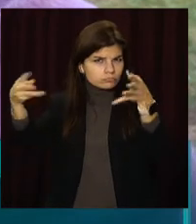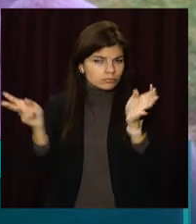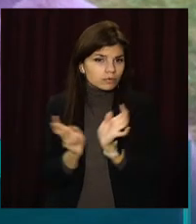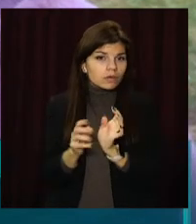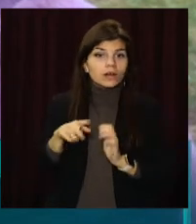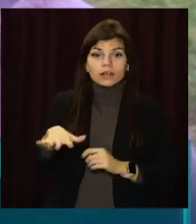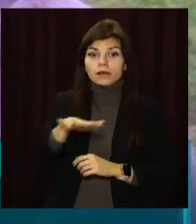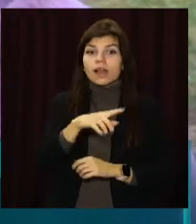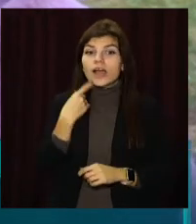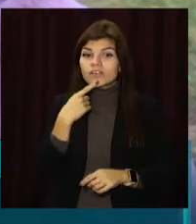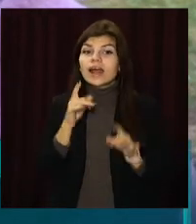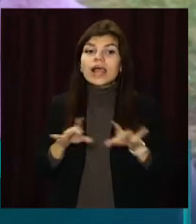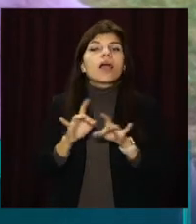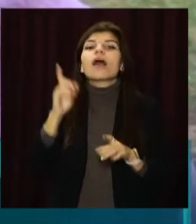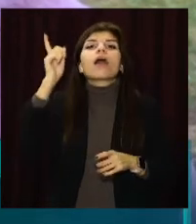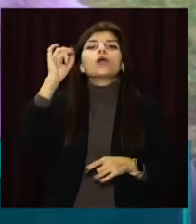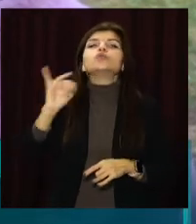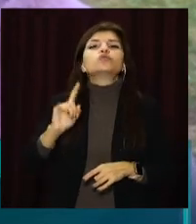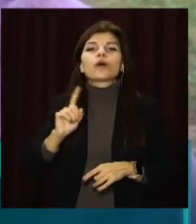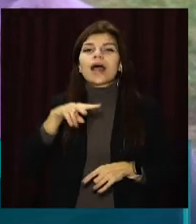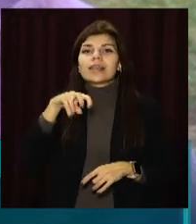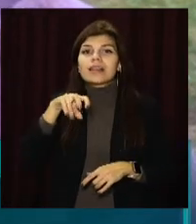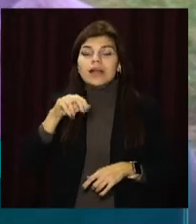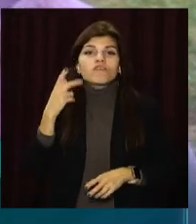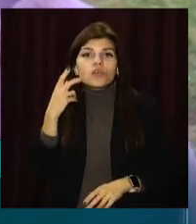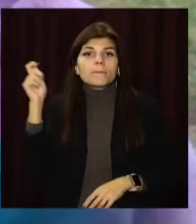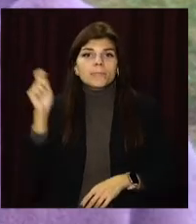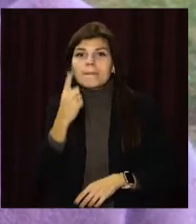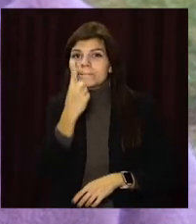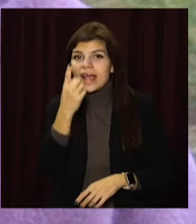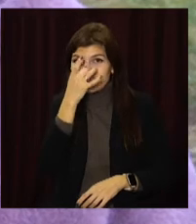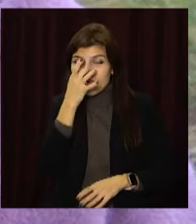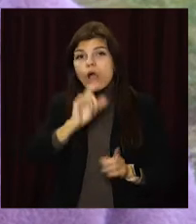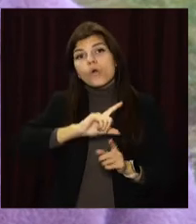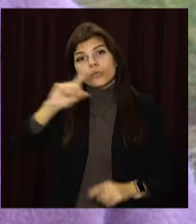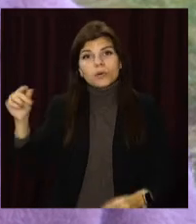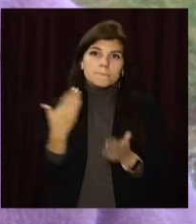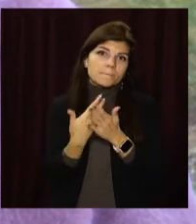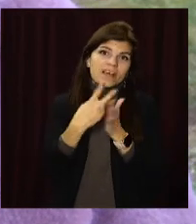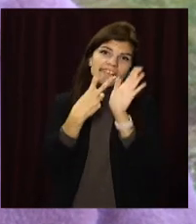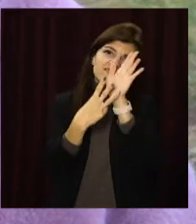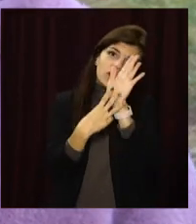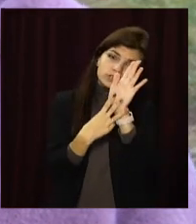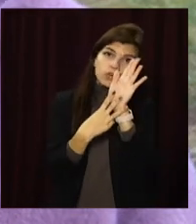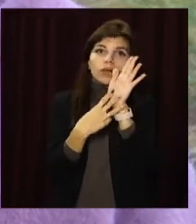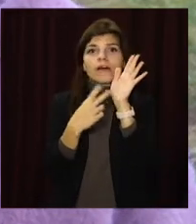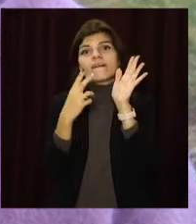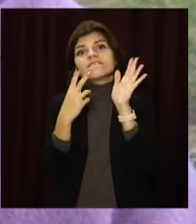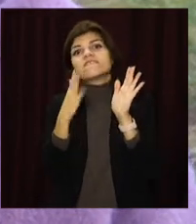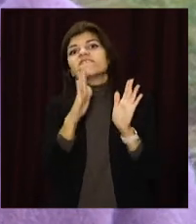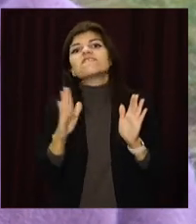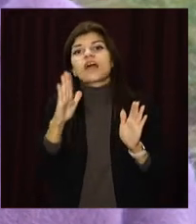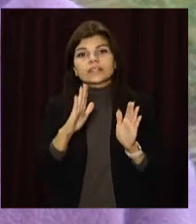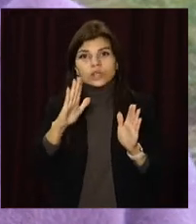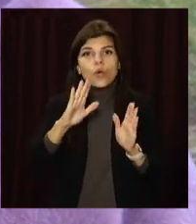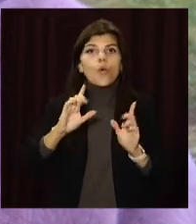писарян розповідають, що лелеки завжди прилітають 1 квітня, а відлітають десь 28 вересня.